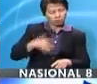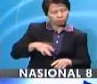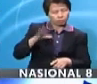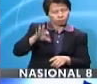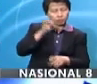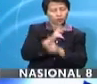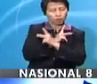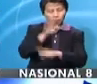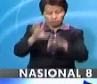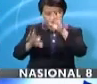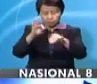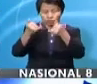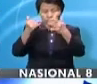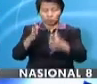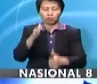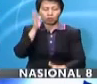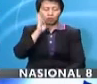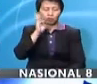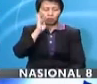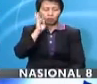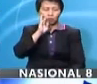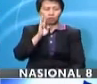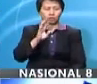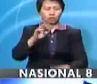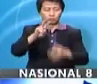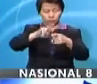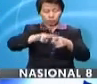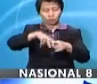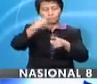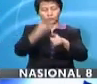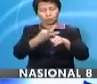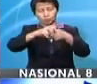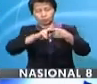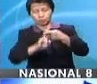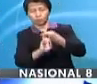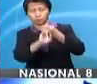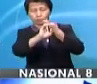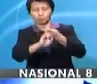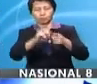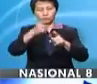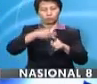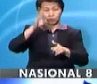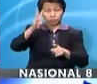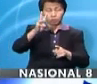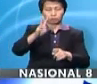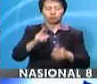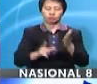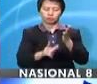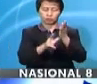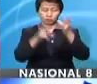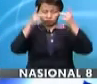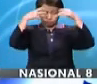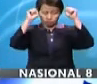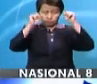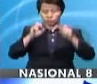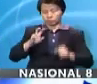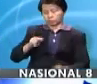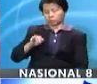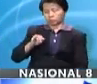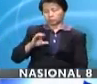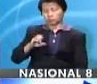dalam memilih atlet wanita acara gimnastik artistik untuk ketemasya itu Jun ini. Timbalan Presidennya